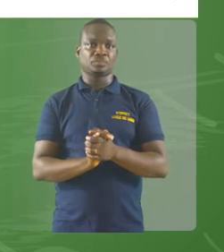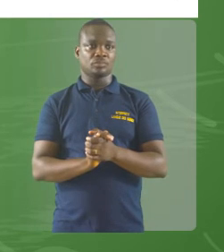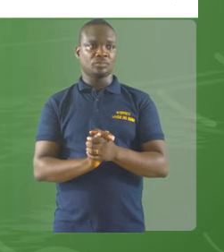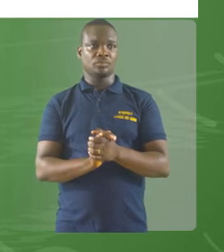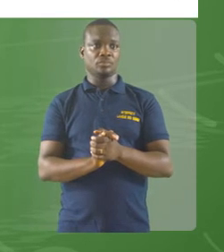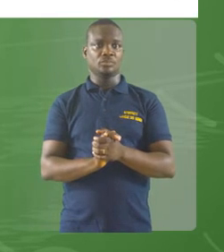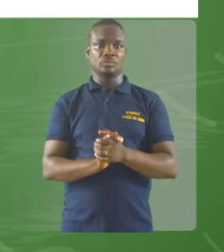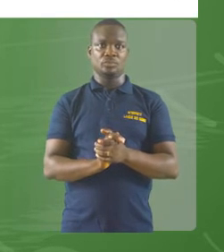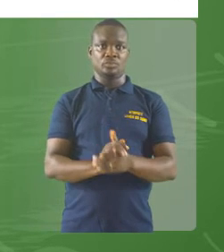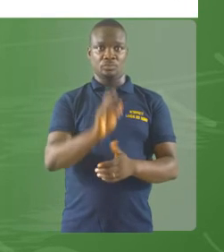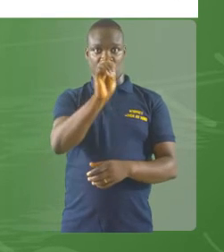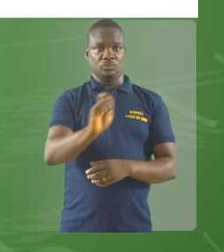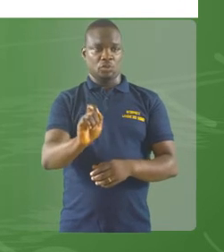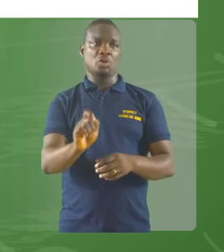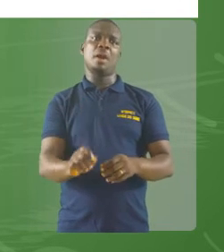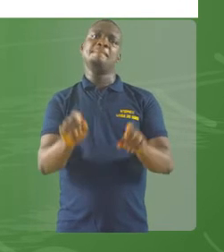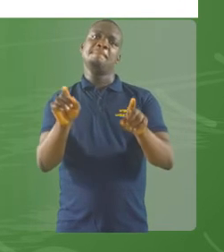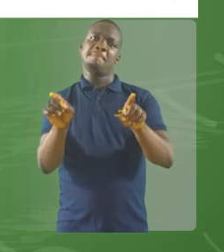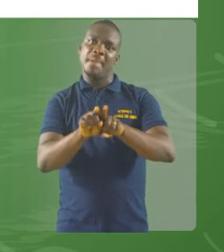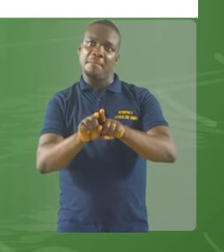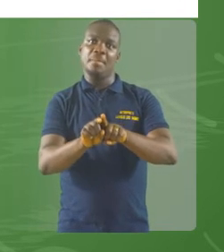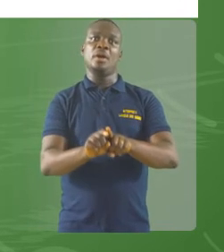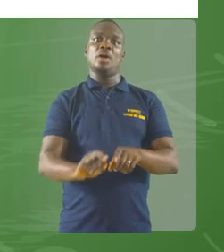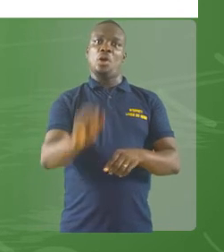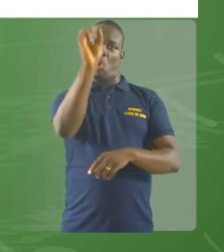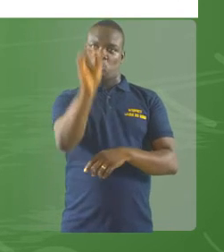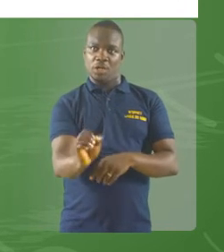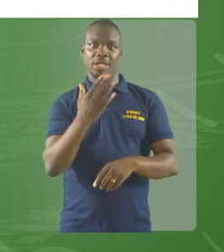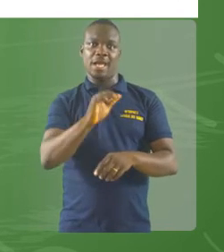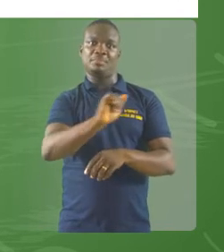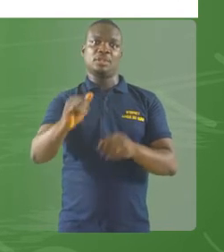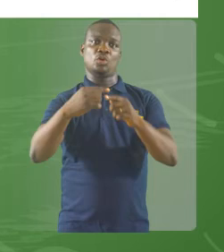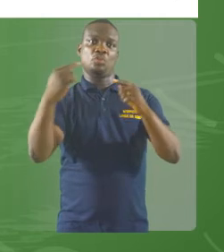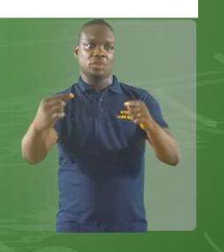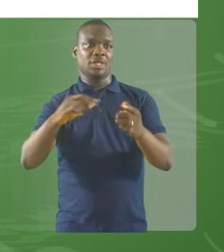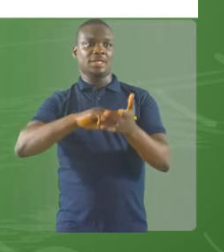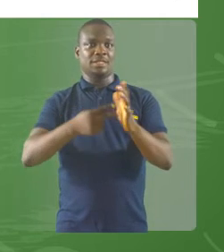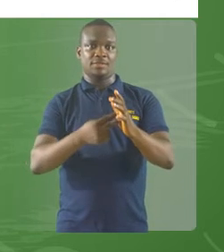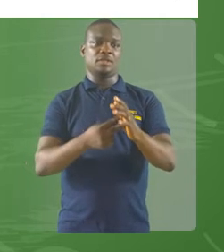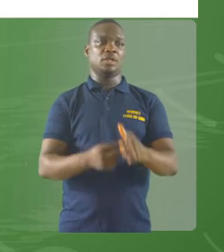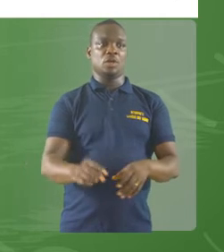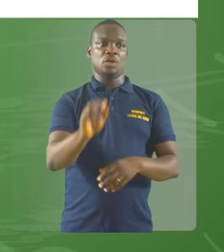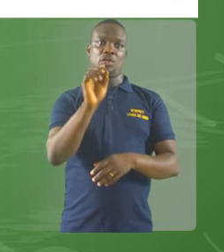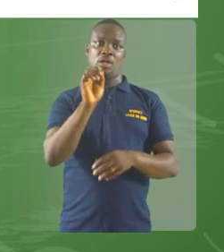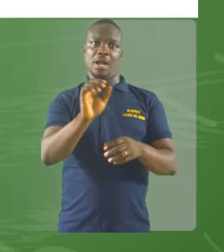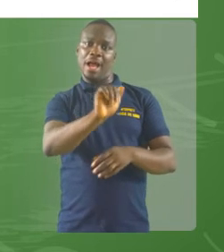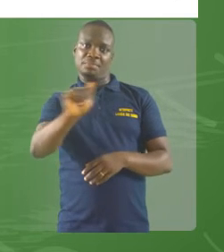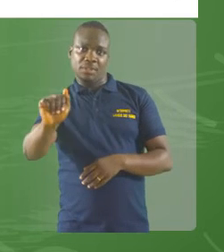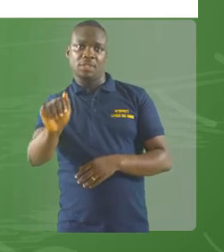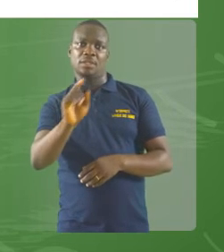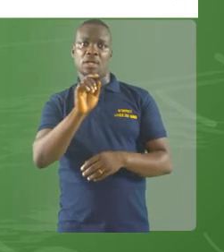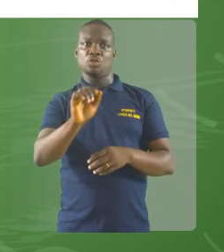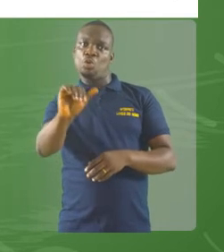Et donc, même ordonnée des abscisses opposées, cela revient à dire l'affixe du point M' sera